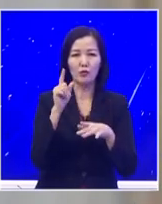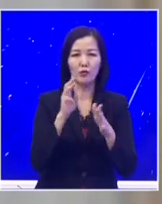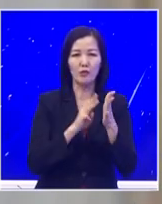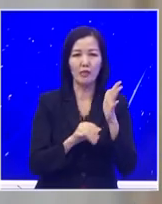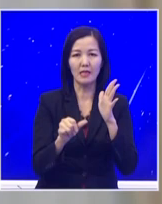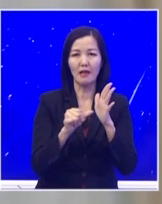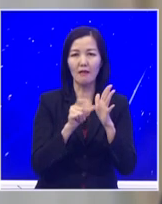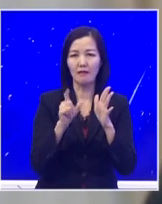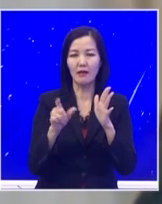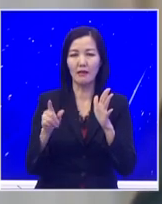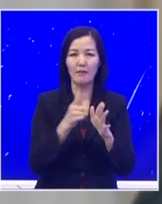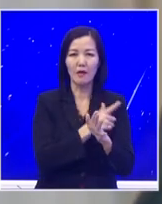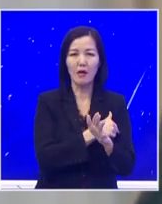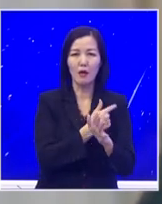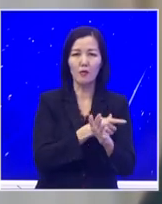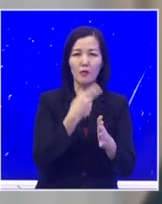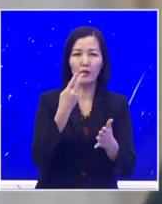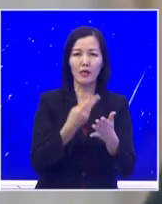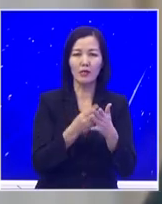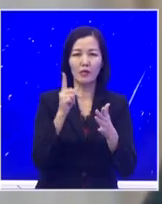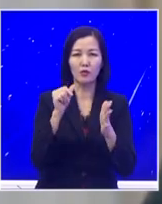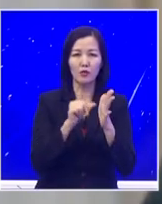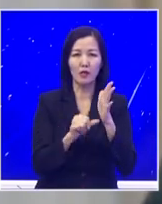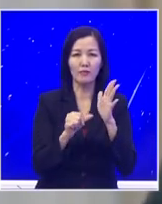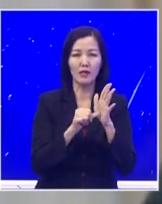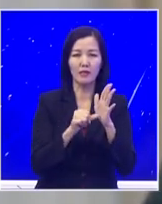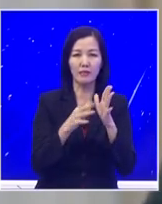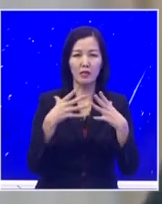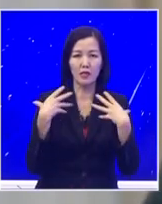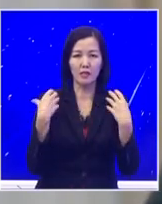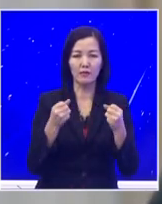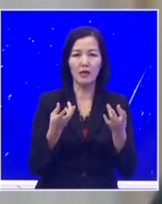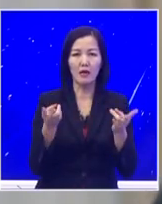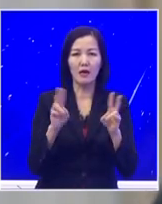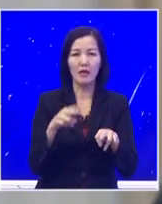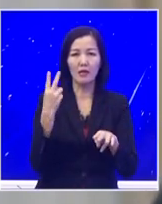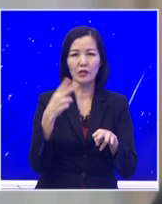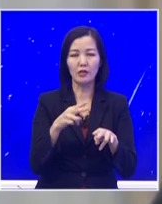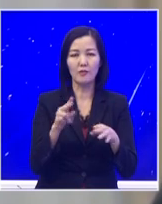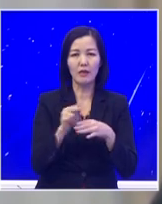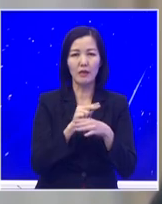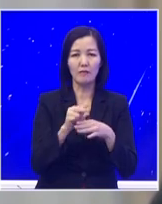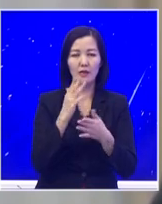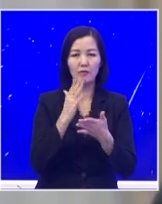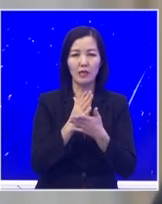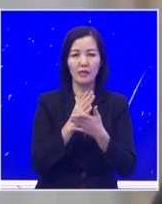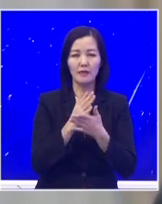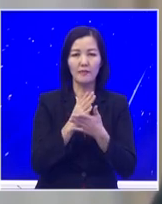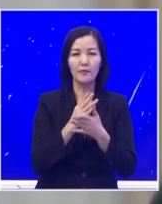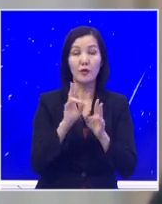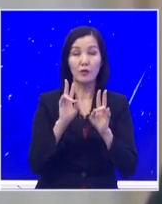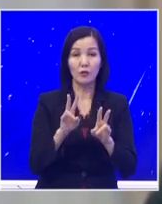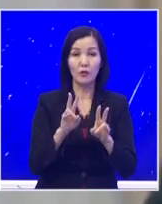186 адам ауруханаға жатқызылды. Олардың 166 жазылып шықты, қалған 20 адам стационарда ем алуда. Бірақ